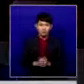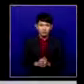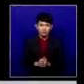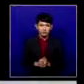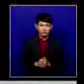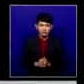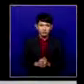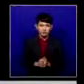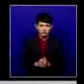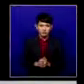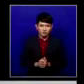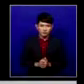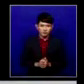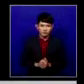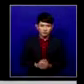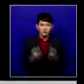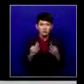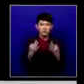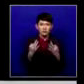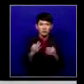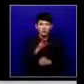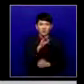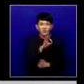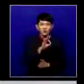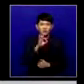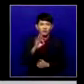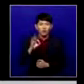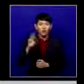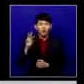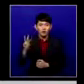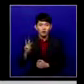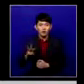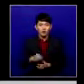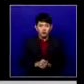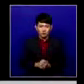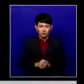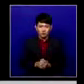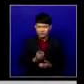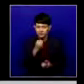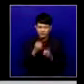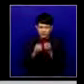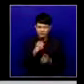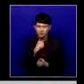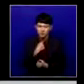from want แปลว่าอะไรเราต้องขจัดความหิวโหยให้หมดไ